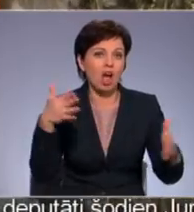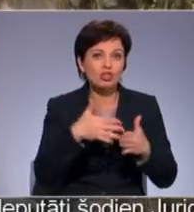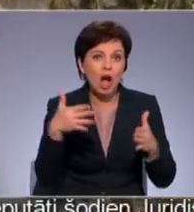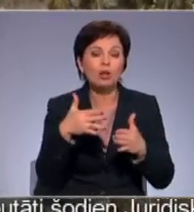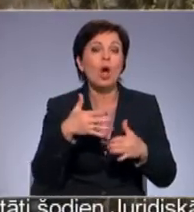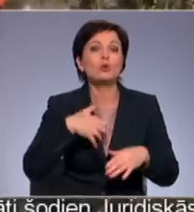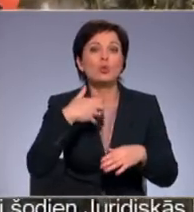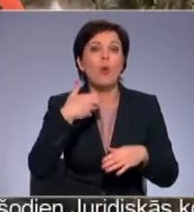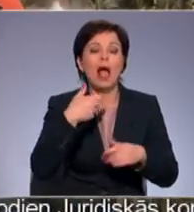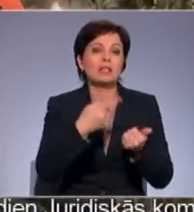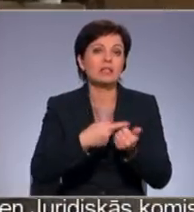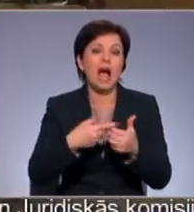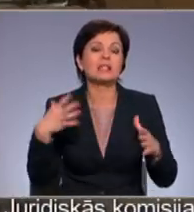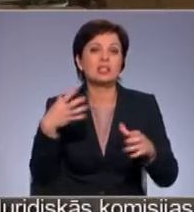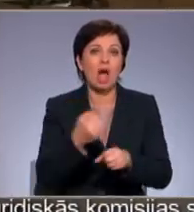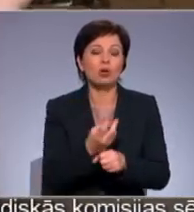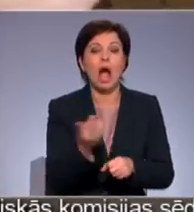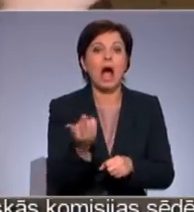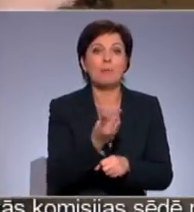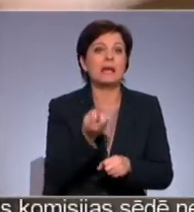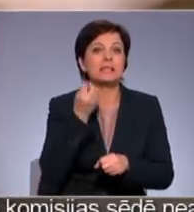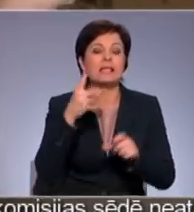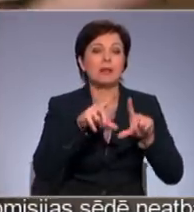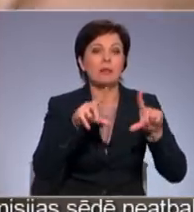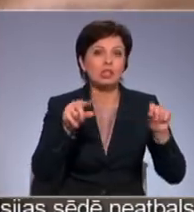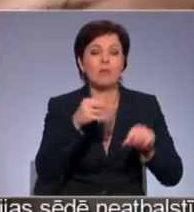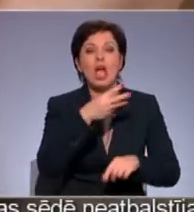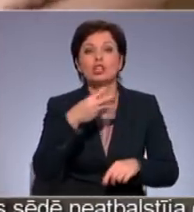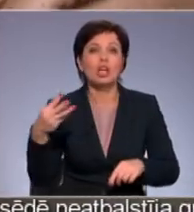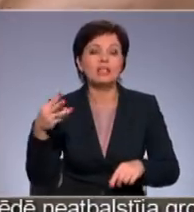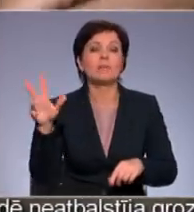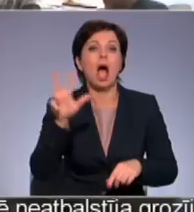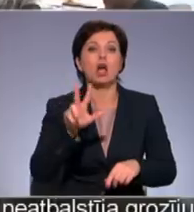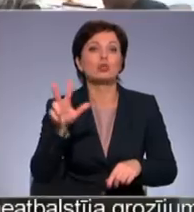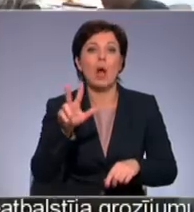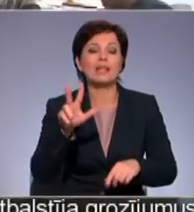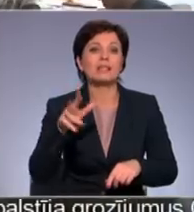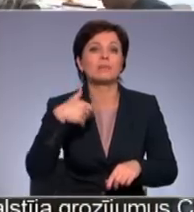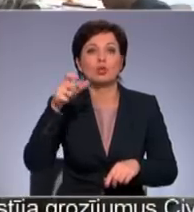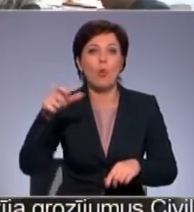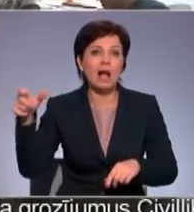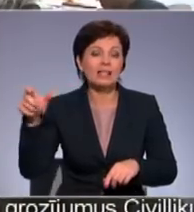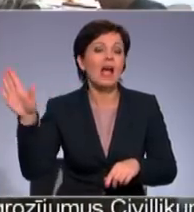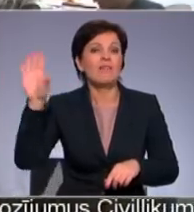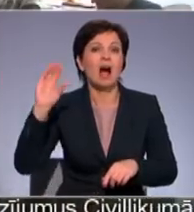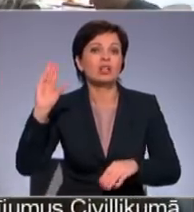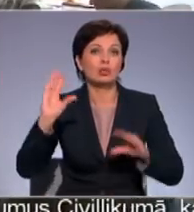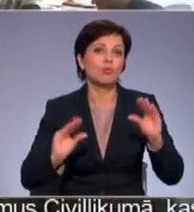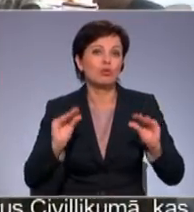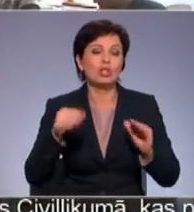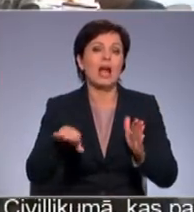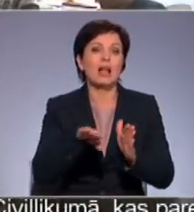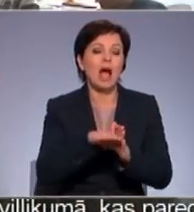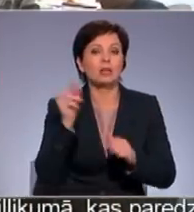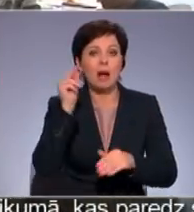nemitīgi sarūk. Lai gan kopā abās izglītības iestādēs mācās 480 audzēkņi, par valsts budžeta līdzekļiem klātienē